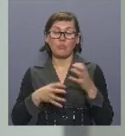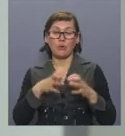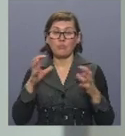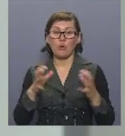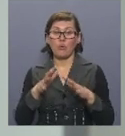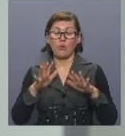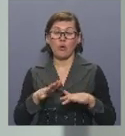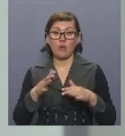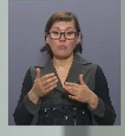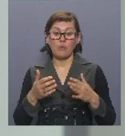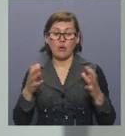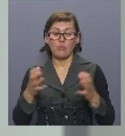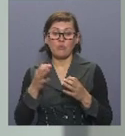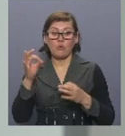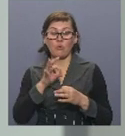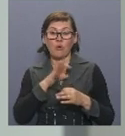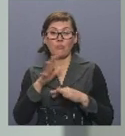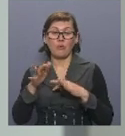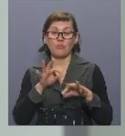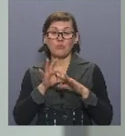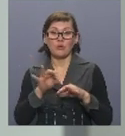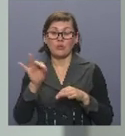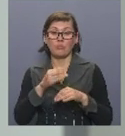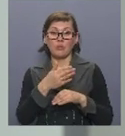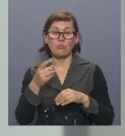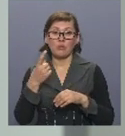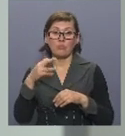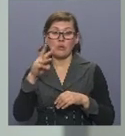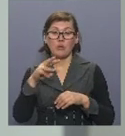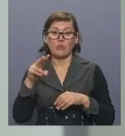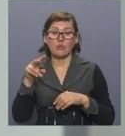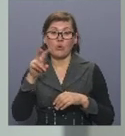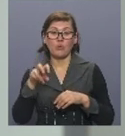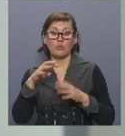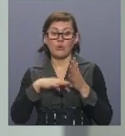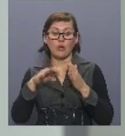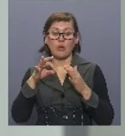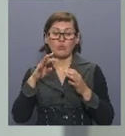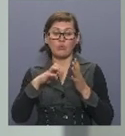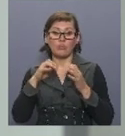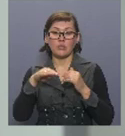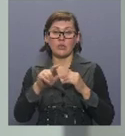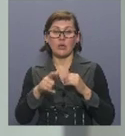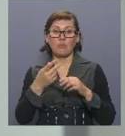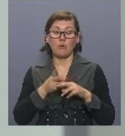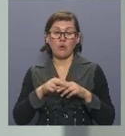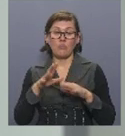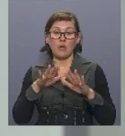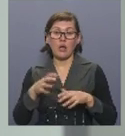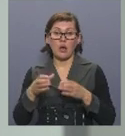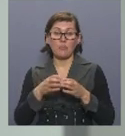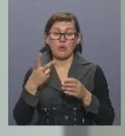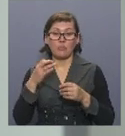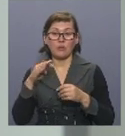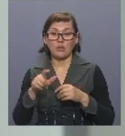сақтандыру орындарына қайта сақтау туралы іс жүргізген. Мына істегі $1 миллион 90% 900 мың теңге, ал жергілікті компания тек 100 мың